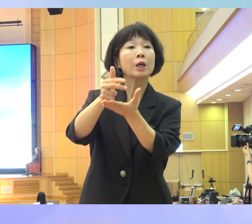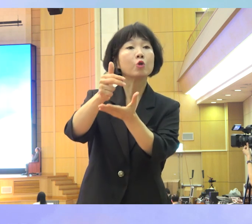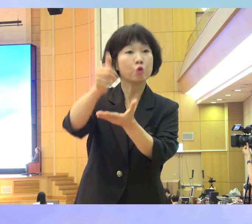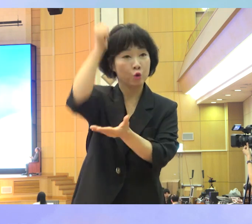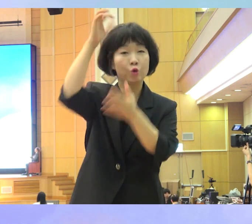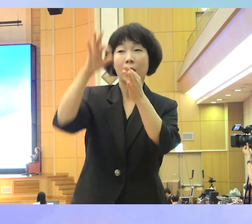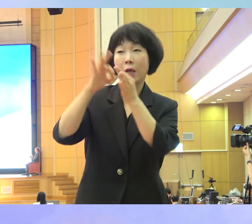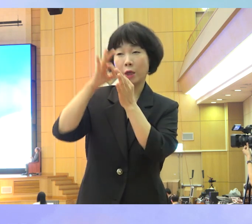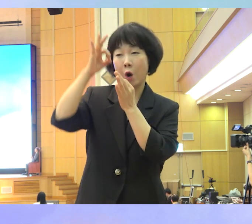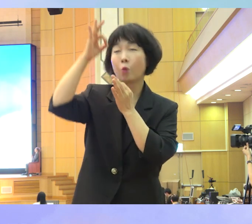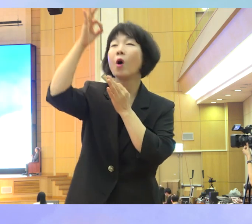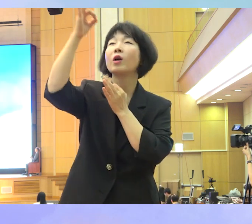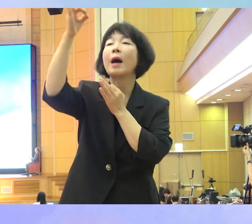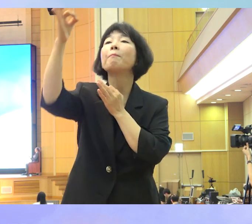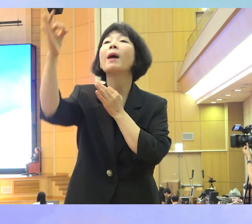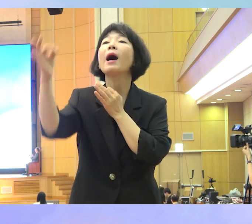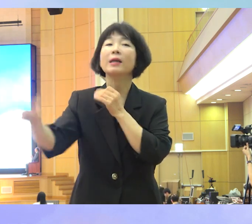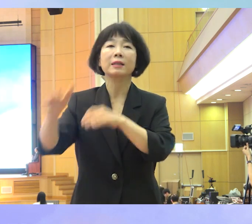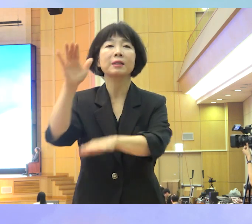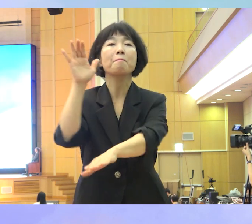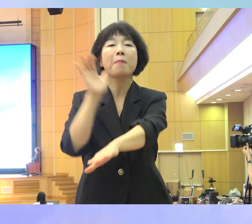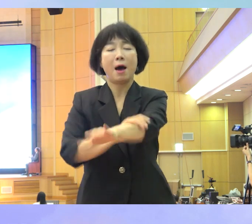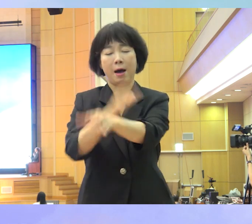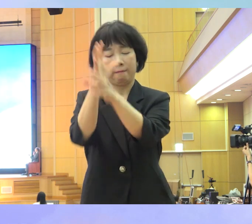충만하리니 주의 영원한